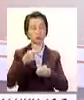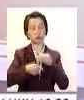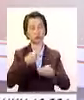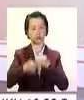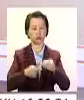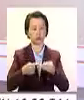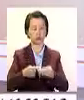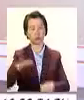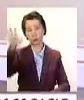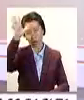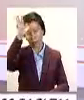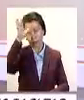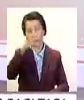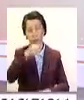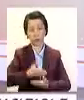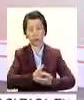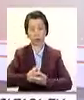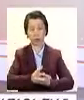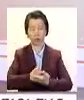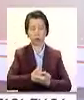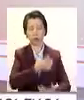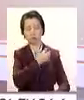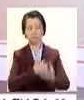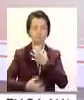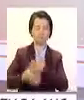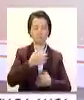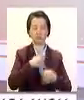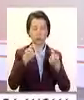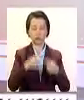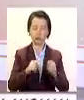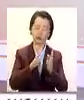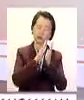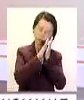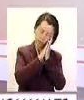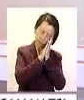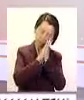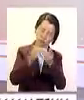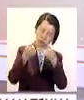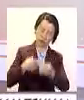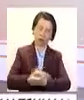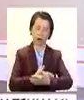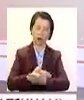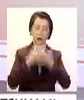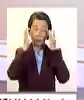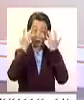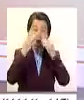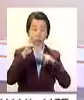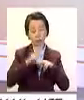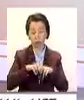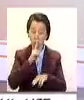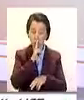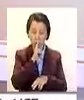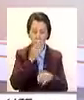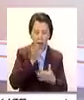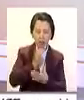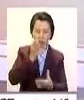tentang kisah bapa dan anak gorila. Sedang dia cuba untuk tidur, datang pula anaknya yang tak tahu duduk diam,